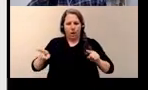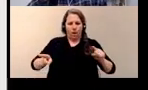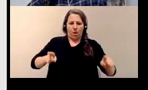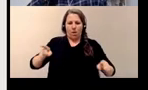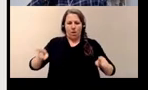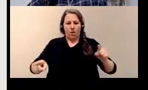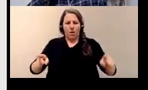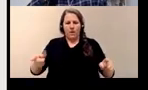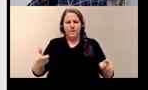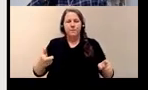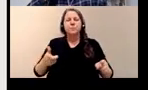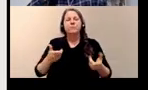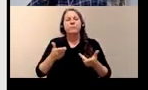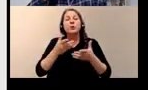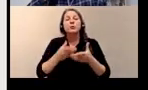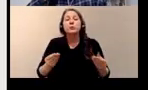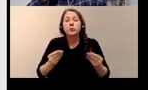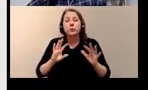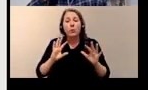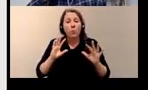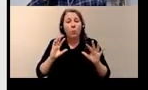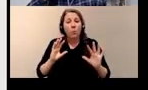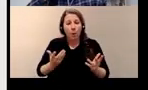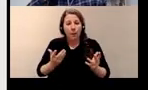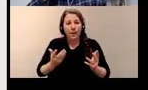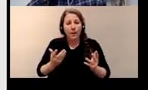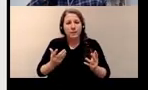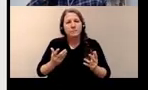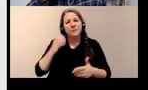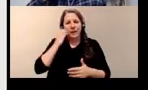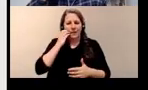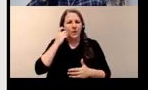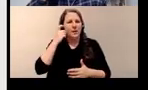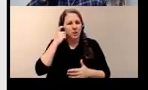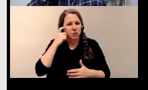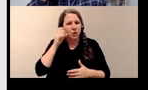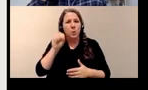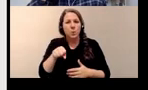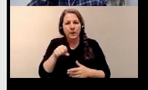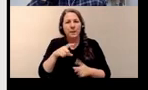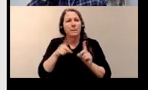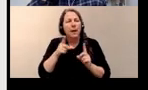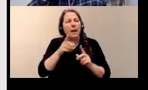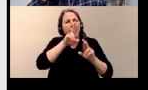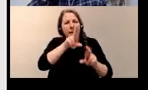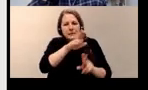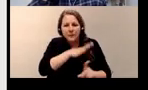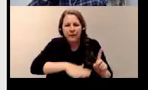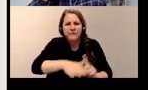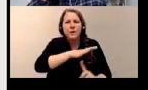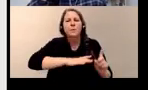solution qui est couramment trouvée, c'est celle d'avoir des smartphones hein, qui sont plus respectueux de l'environnement